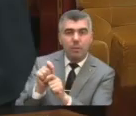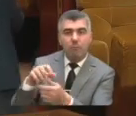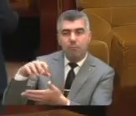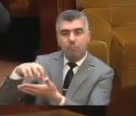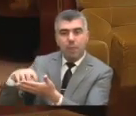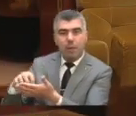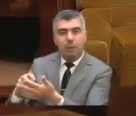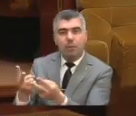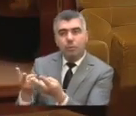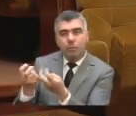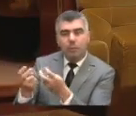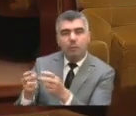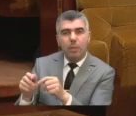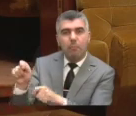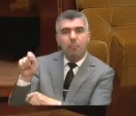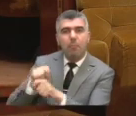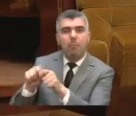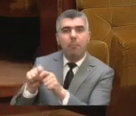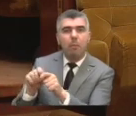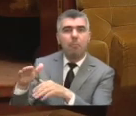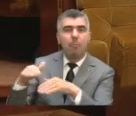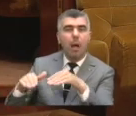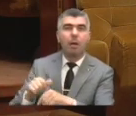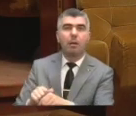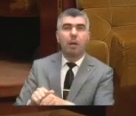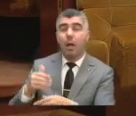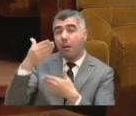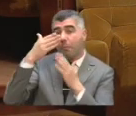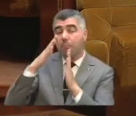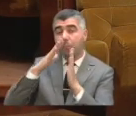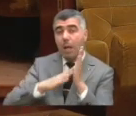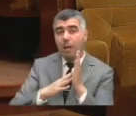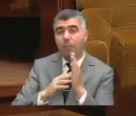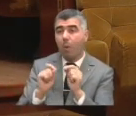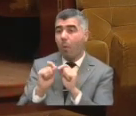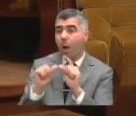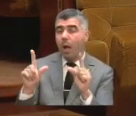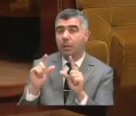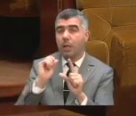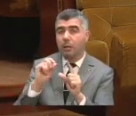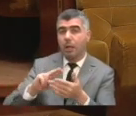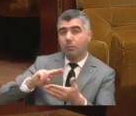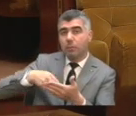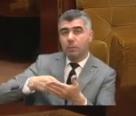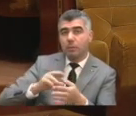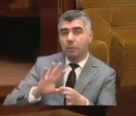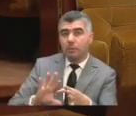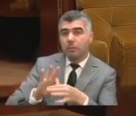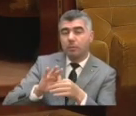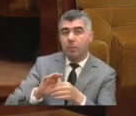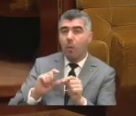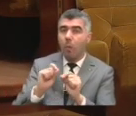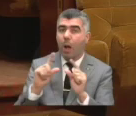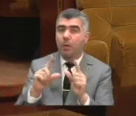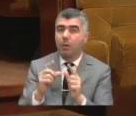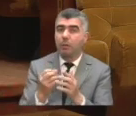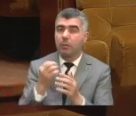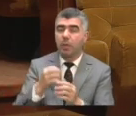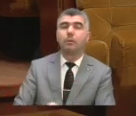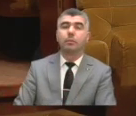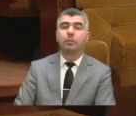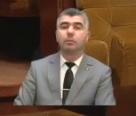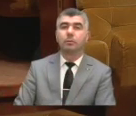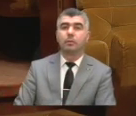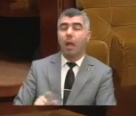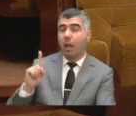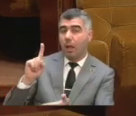تحلية المياه. بالمناسبة المغاربة مازال كينتظروا توضيحات حول الصفقتين المبرمتين في هذا الإطار، فهي ملزمة كذلك